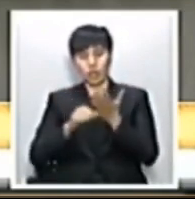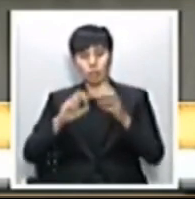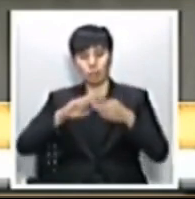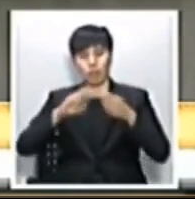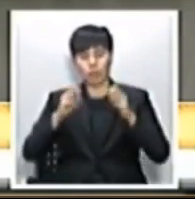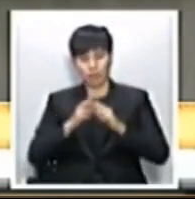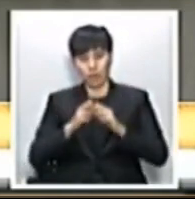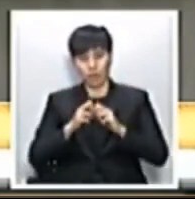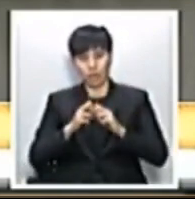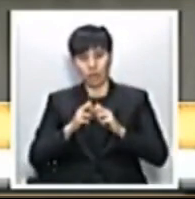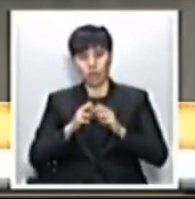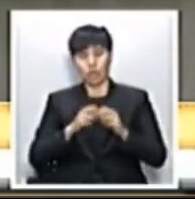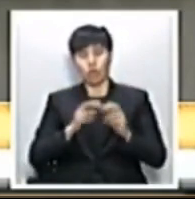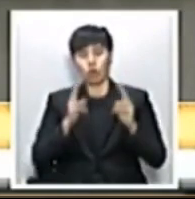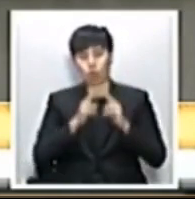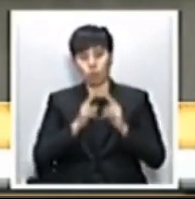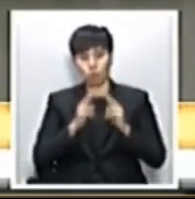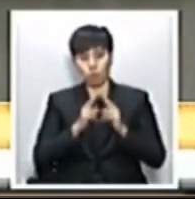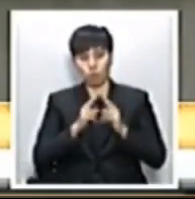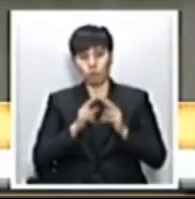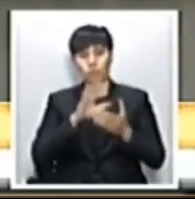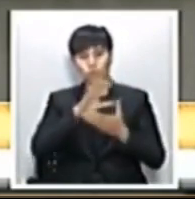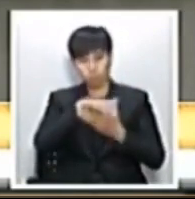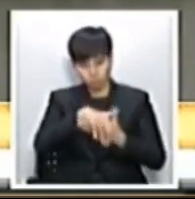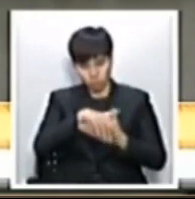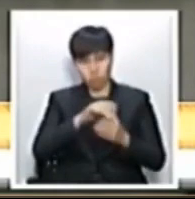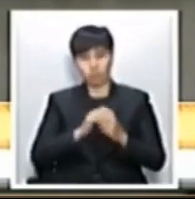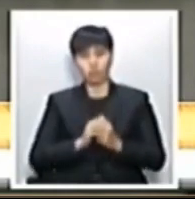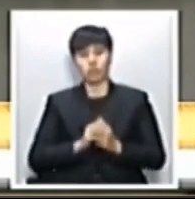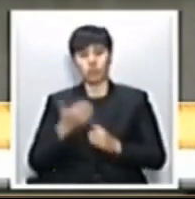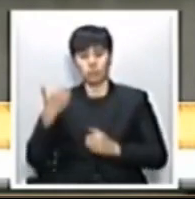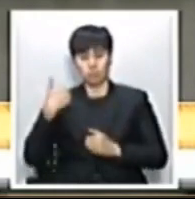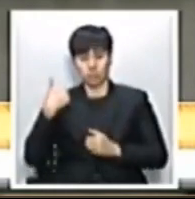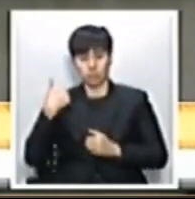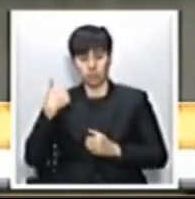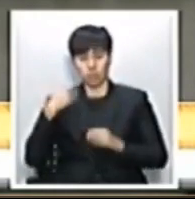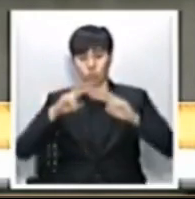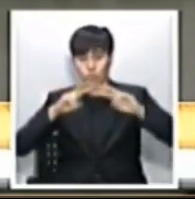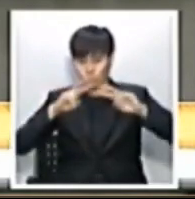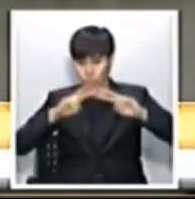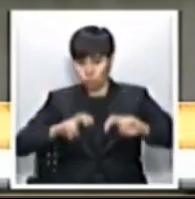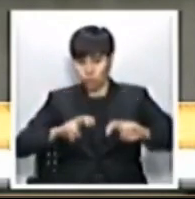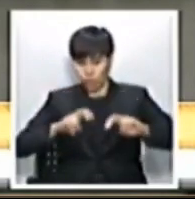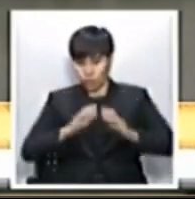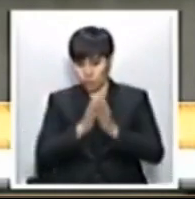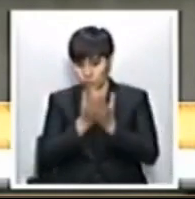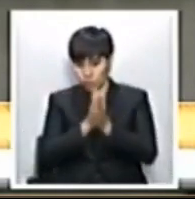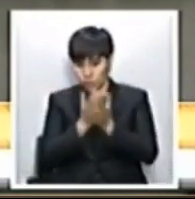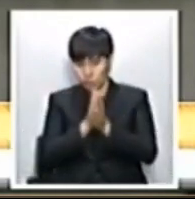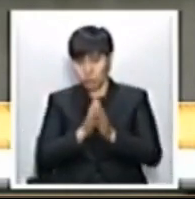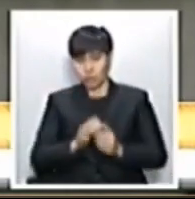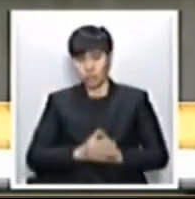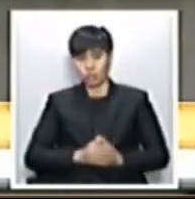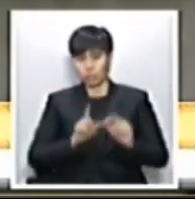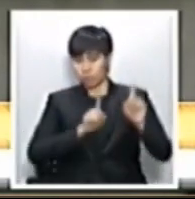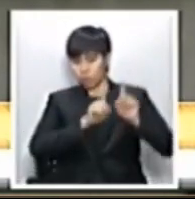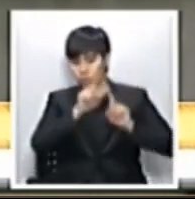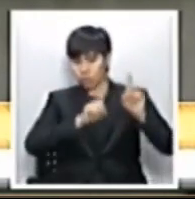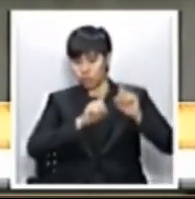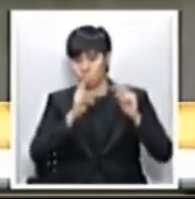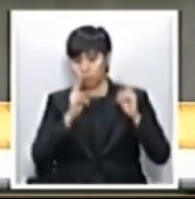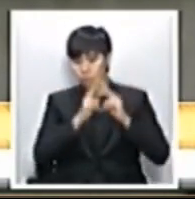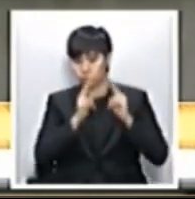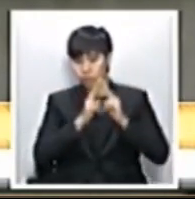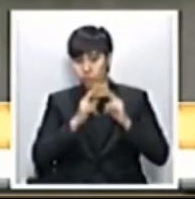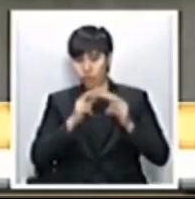หาเกี่ยวกับการข่มขืนกระทำชำเหล่าท่านประธานมีบทวิจัยว่าสถิติของการข่มขืนใน